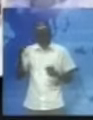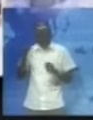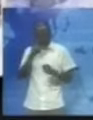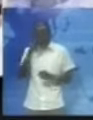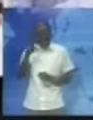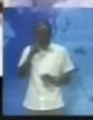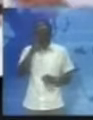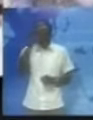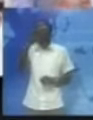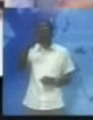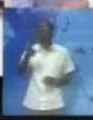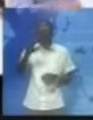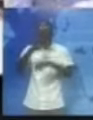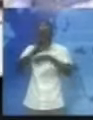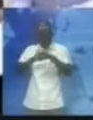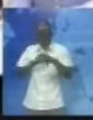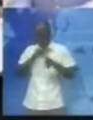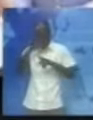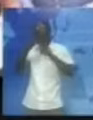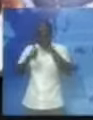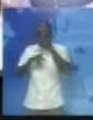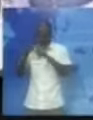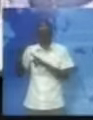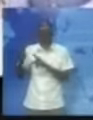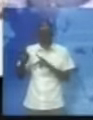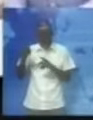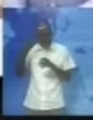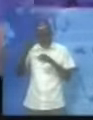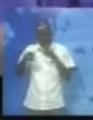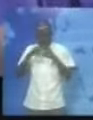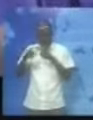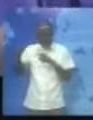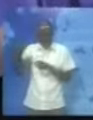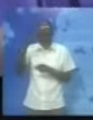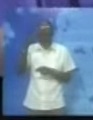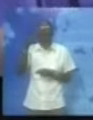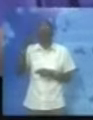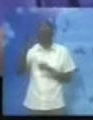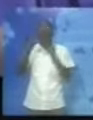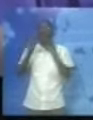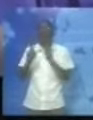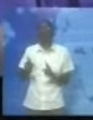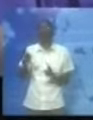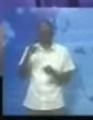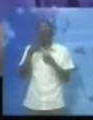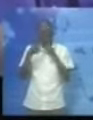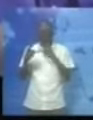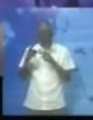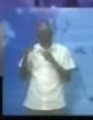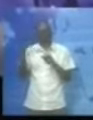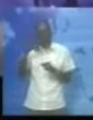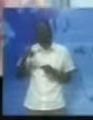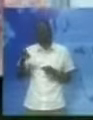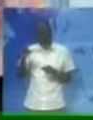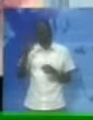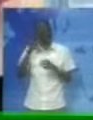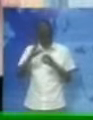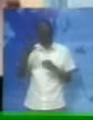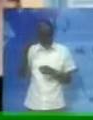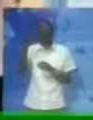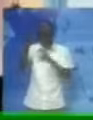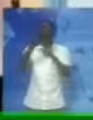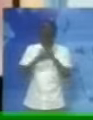vigilance et appelle les populations à ne pas hésiter à signaler tout comportement suspect. Le prévenu, lui, encourt une peine de 2 mois à